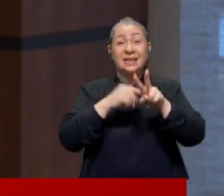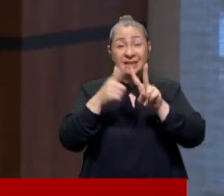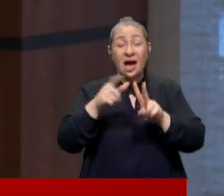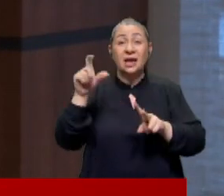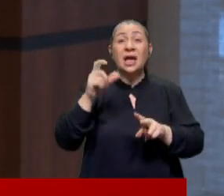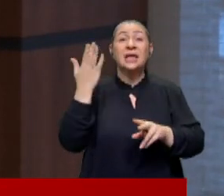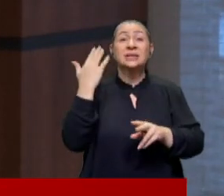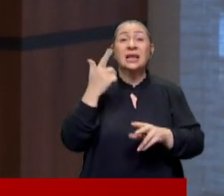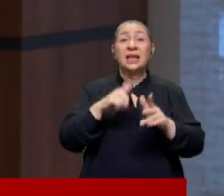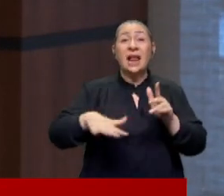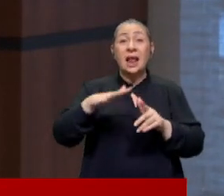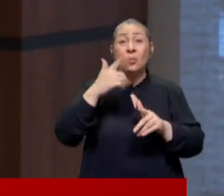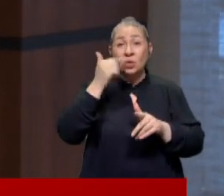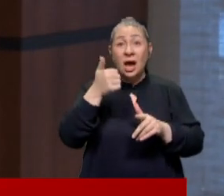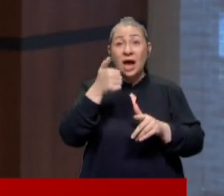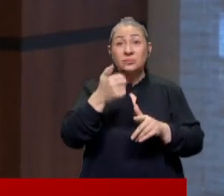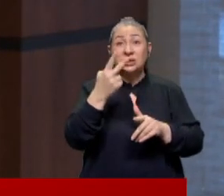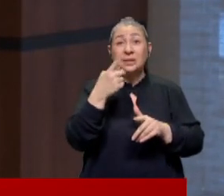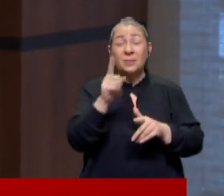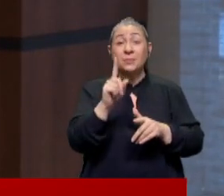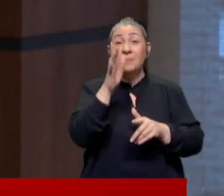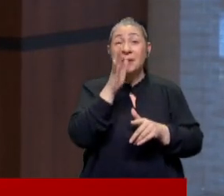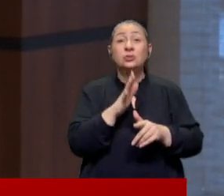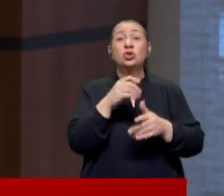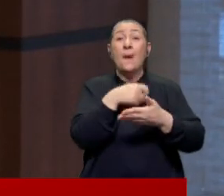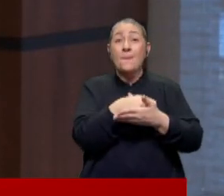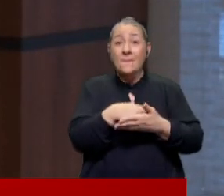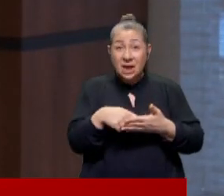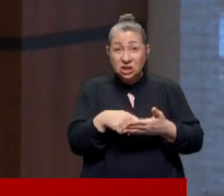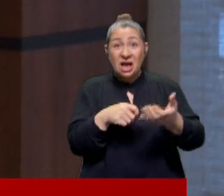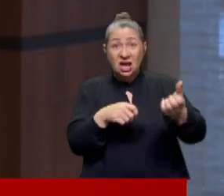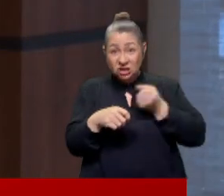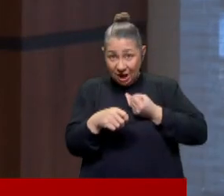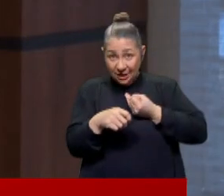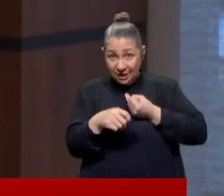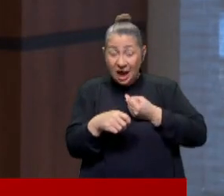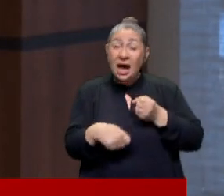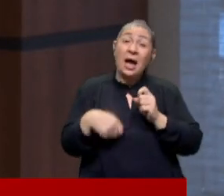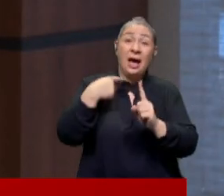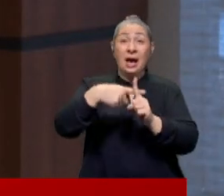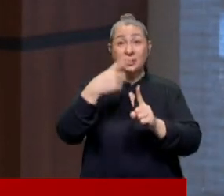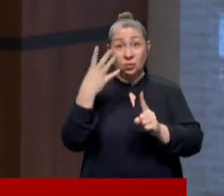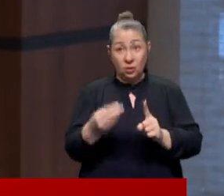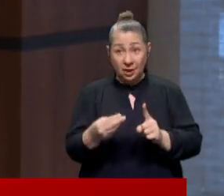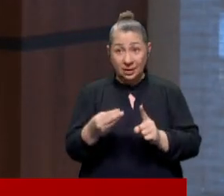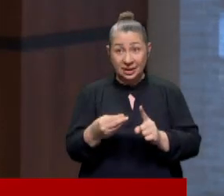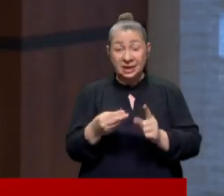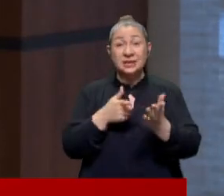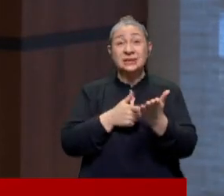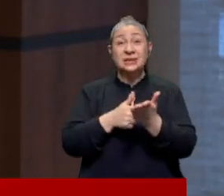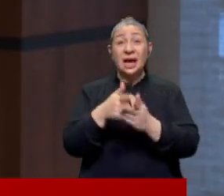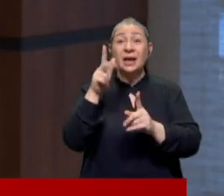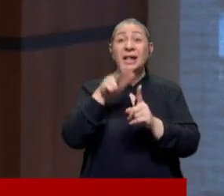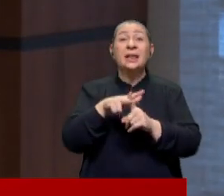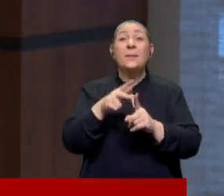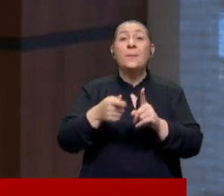eski genel müdürün 62.500 liralık maaşını alacak. İlave olarak da Ziraat